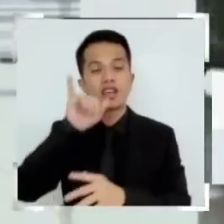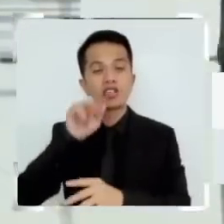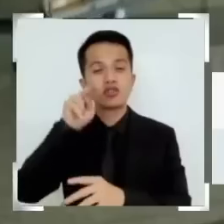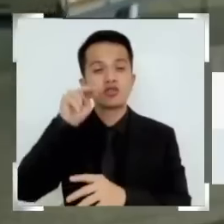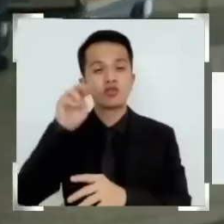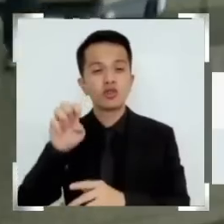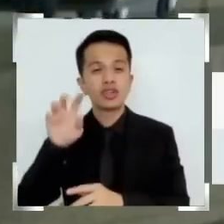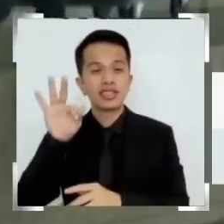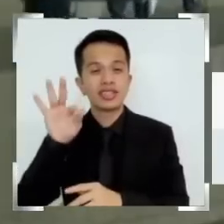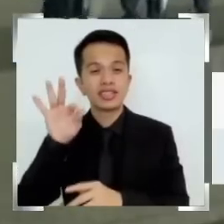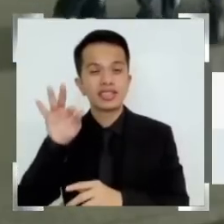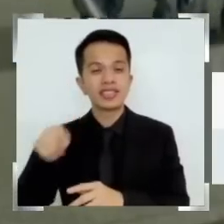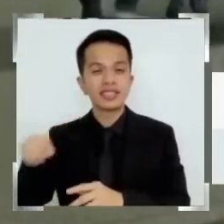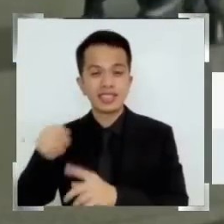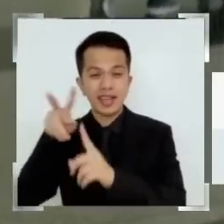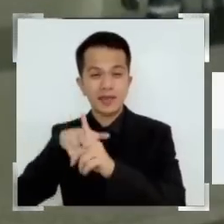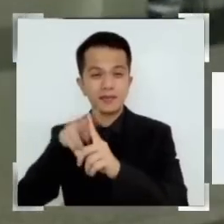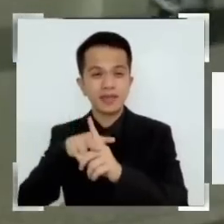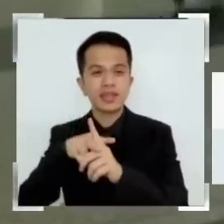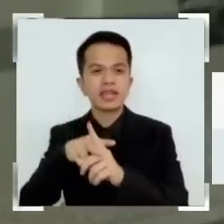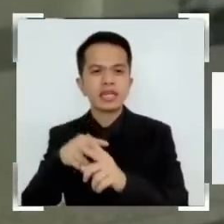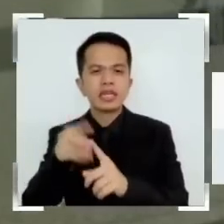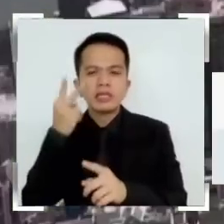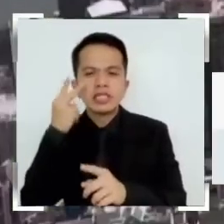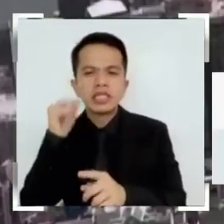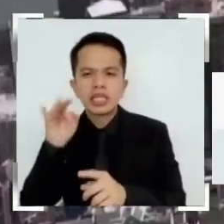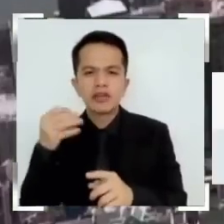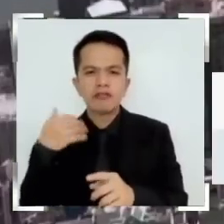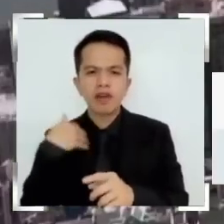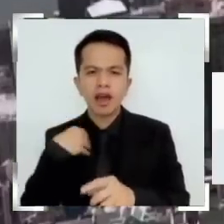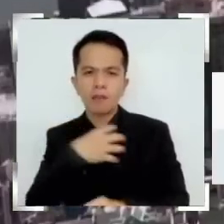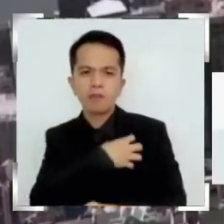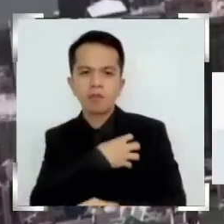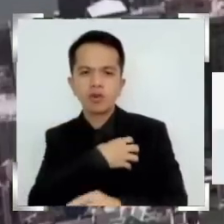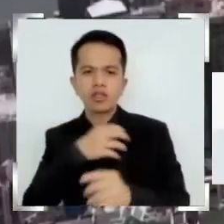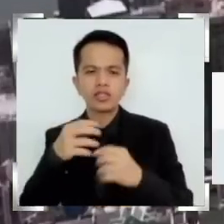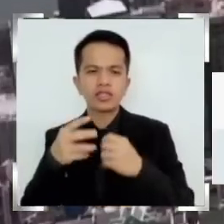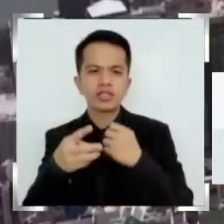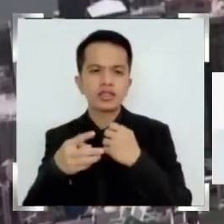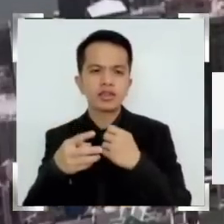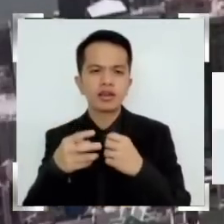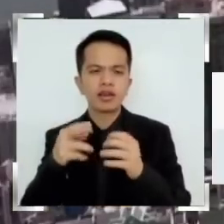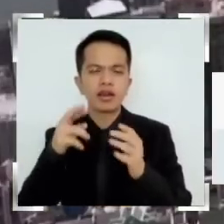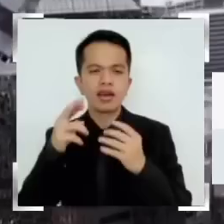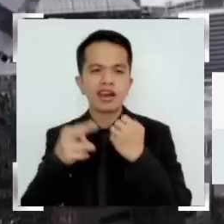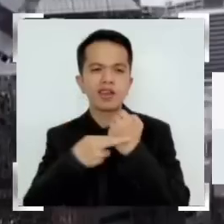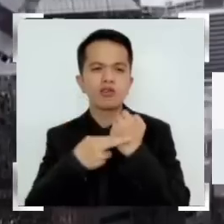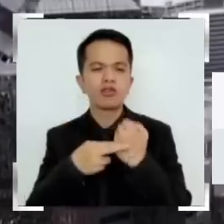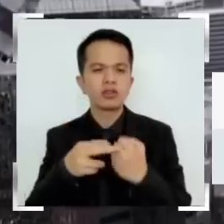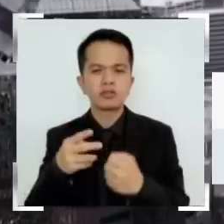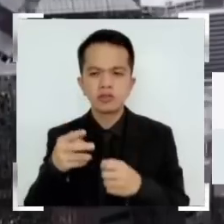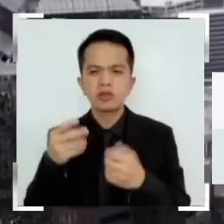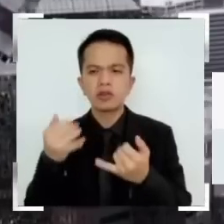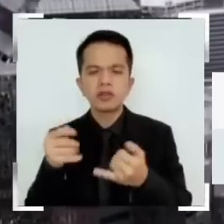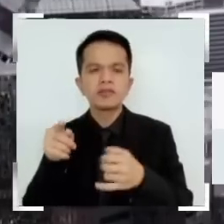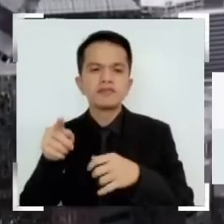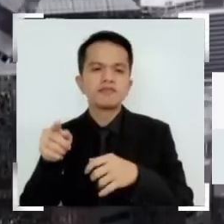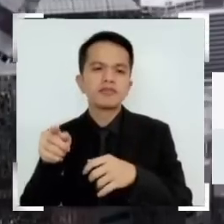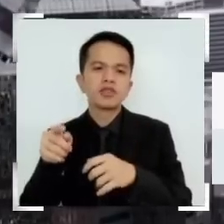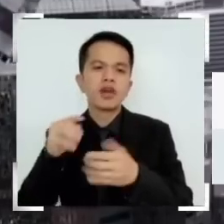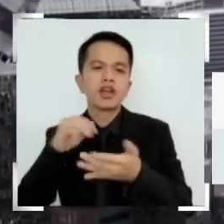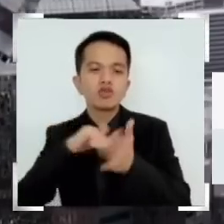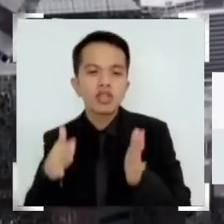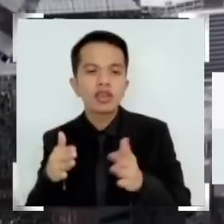ilang visa applicant kung meron silang criminal record. Ipatutupad ito sa mga aplikanteng dependent, mga estudyante at